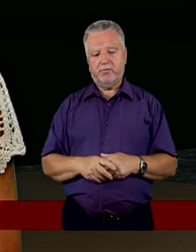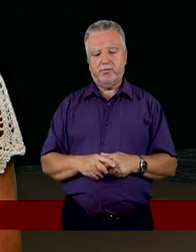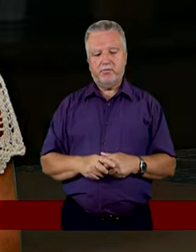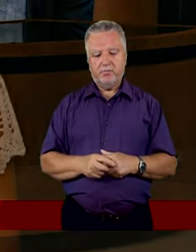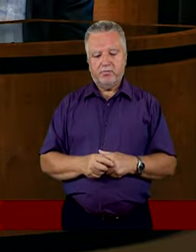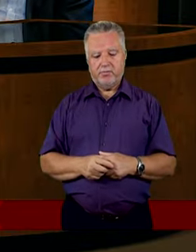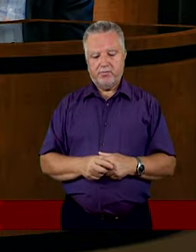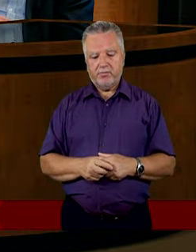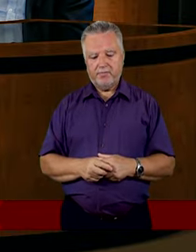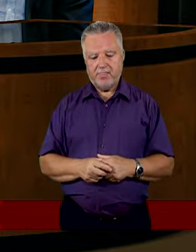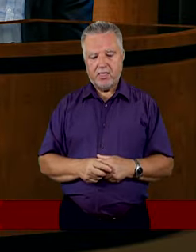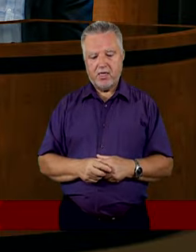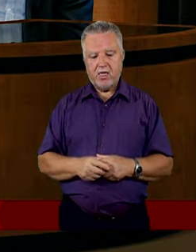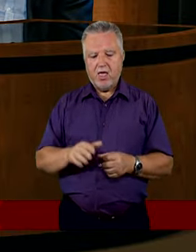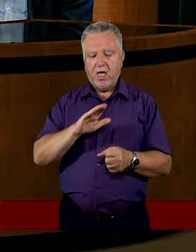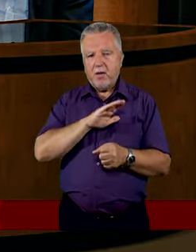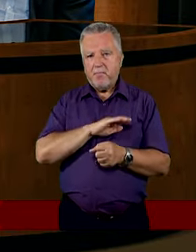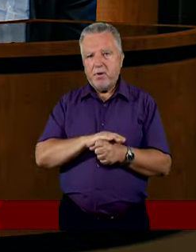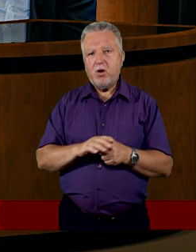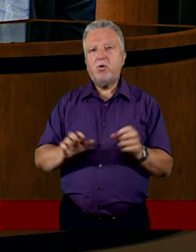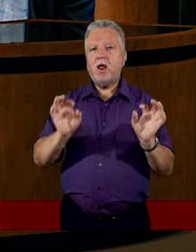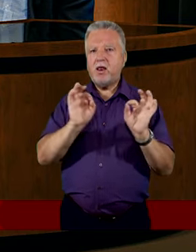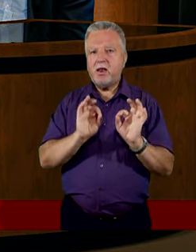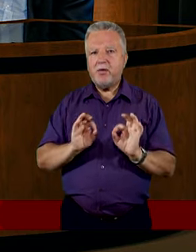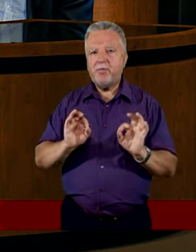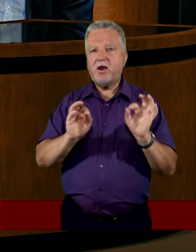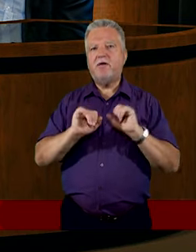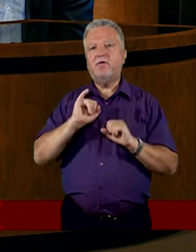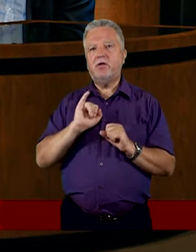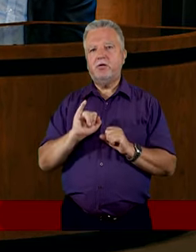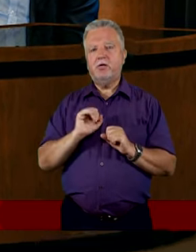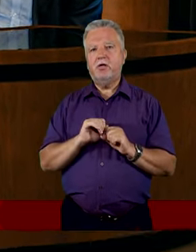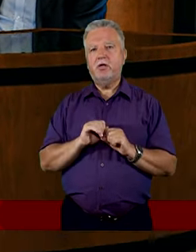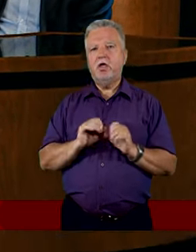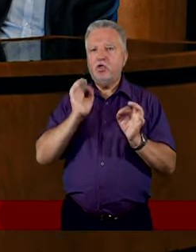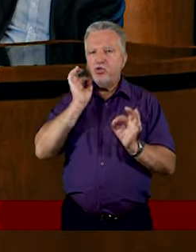przeminęły. Tak, czyli pełna naprawa i